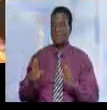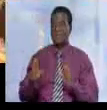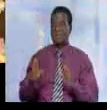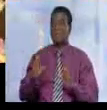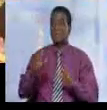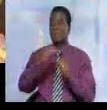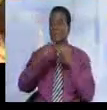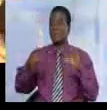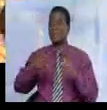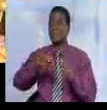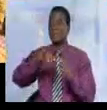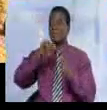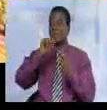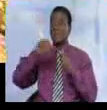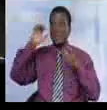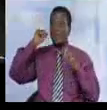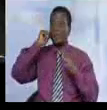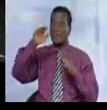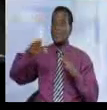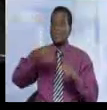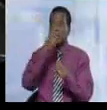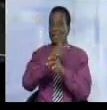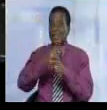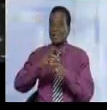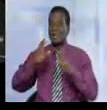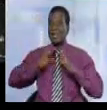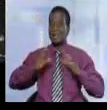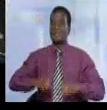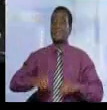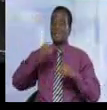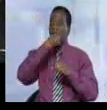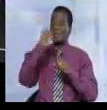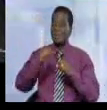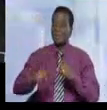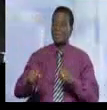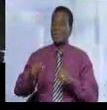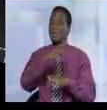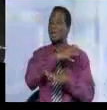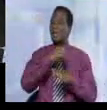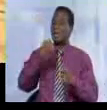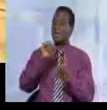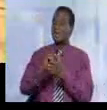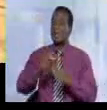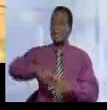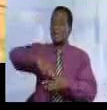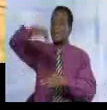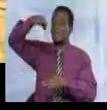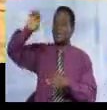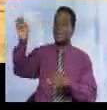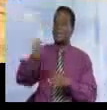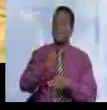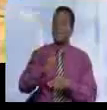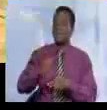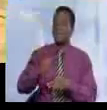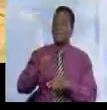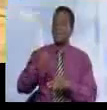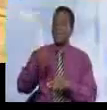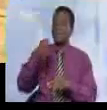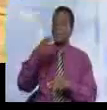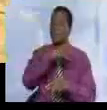des civilisations anciennes. Donc, elles sont la symbolique de la spiritualité. De ce point de